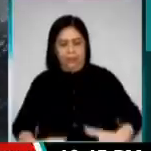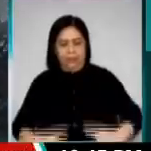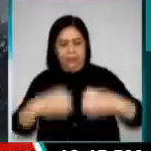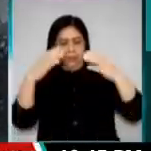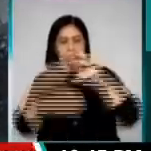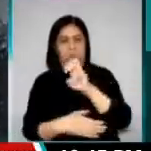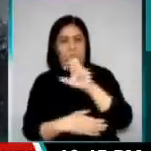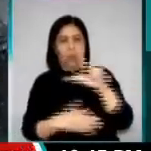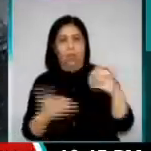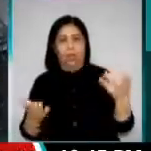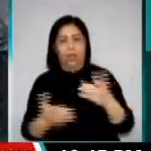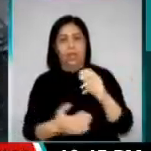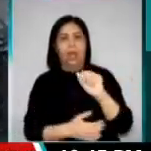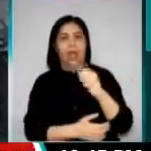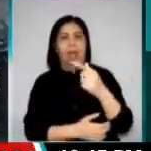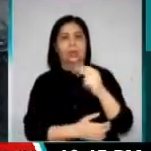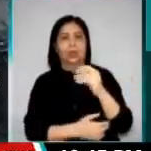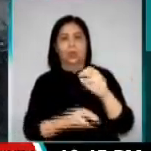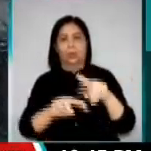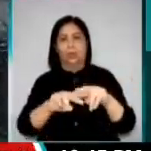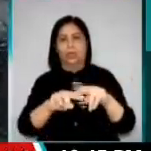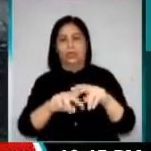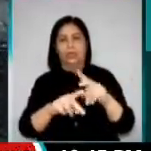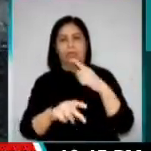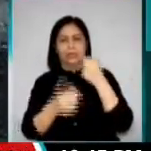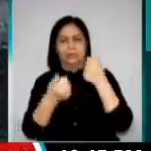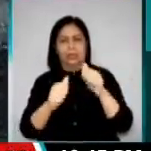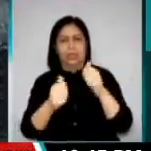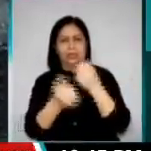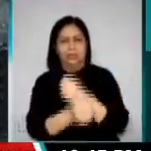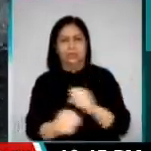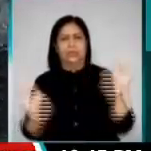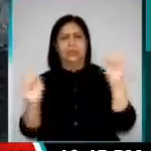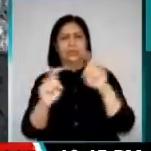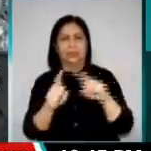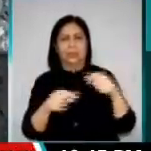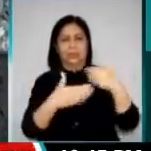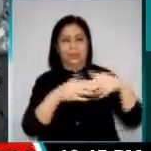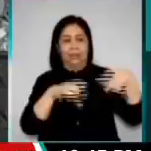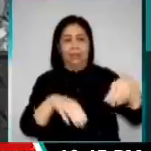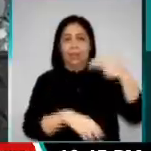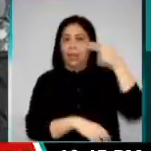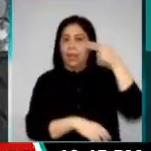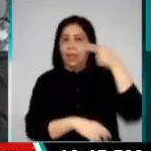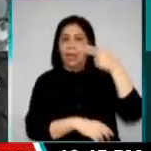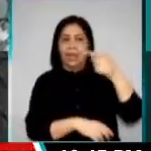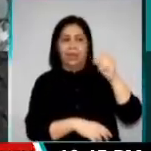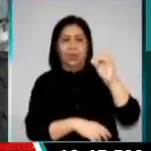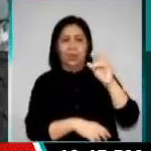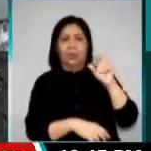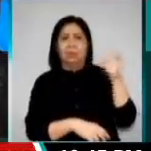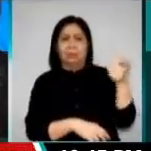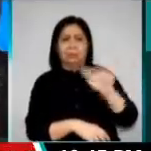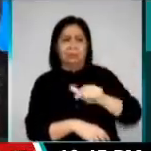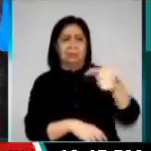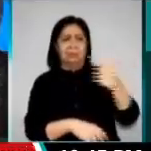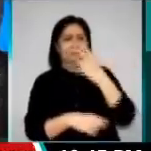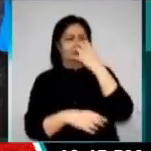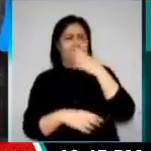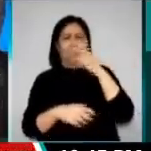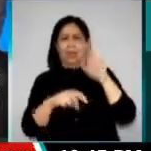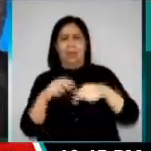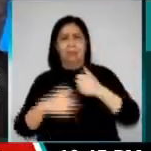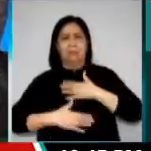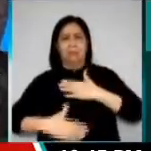Agno, Pangasinan. Sinubukan siyang iligtas ng kapitbahay na si Hector Gaducho pero maging siya ay nasuffocate rin. Pahirapan